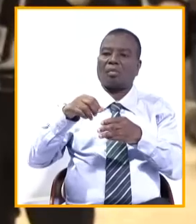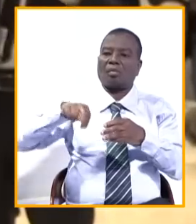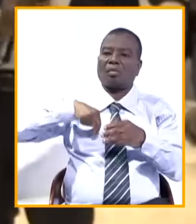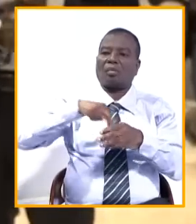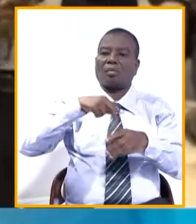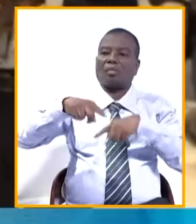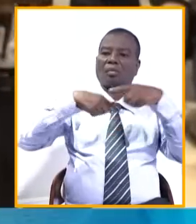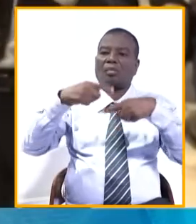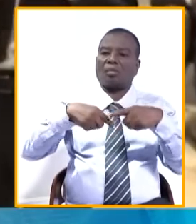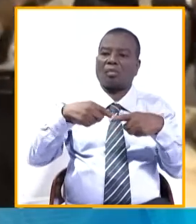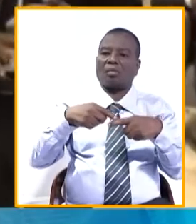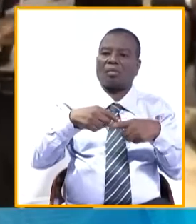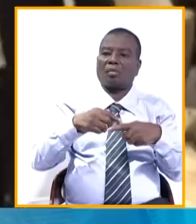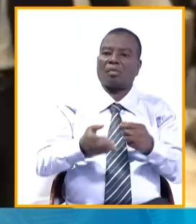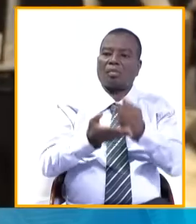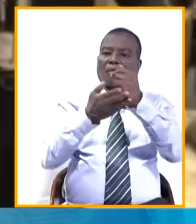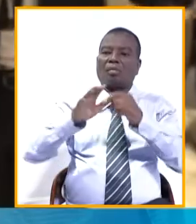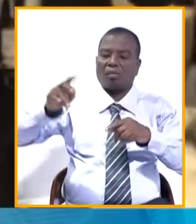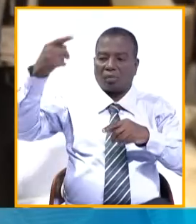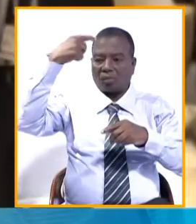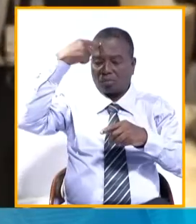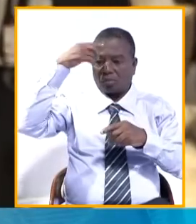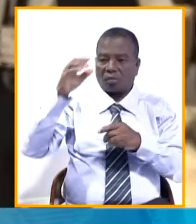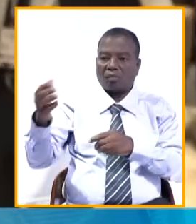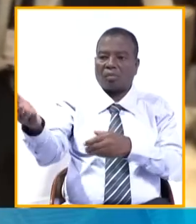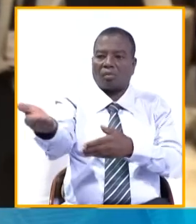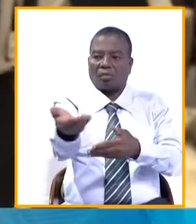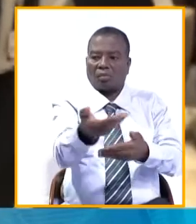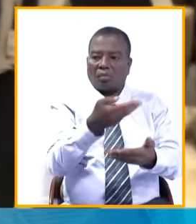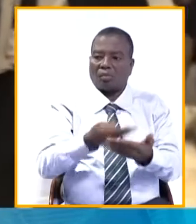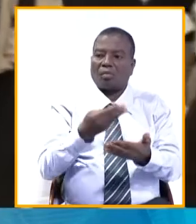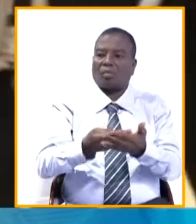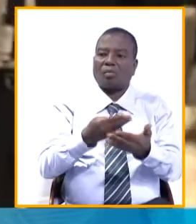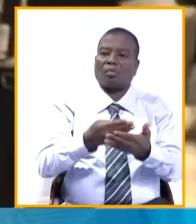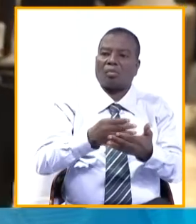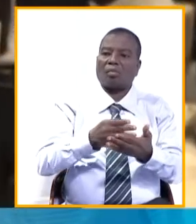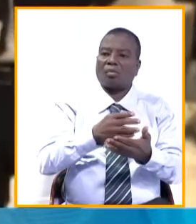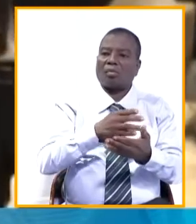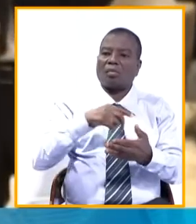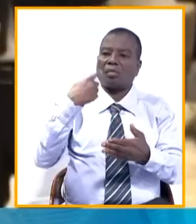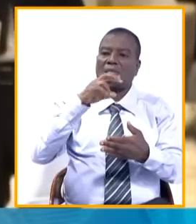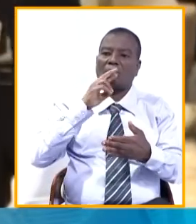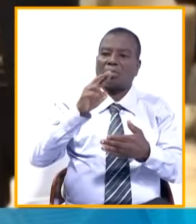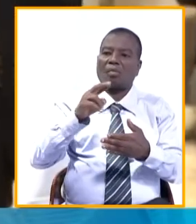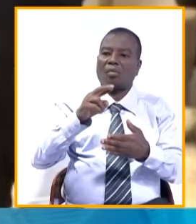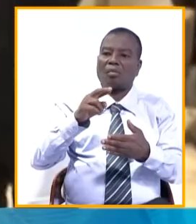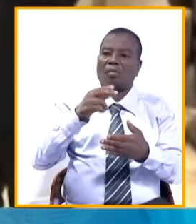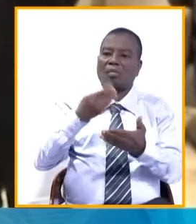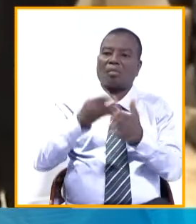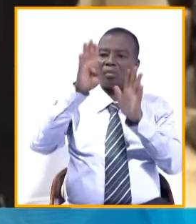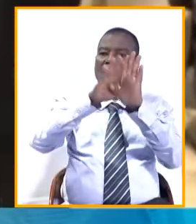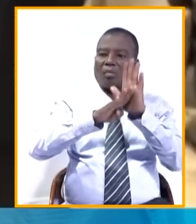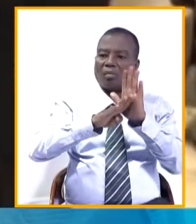allons assister le gouvernement pour mobiliser des fonds, y compris des fonds verticaux, qui sont vraiment des